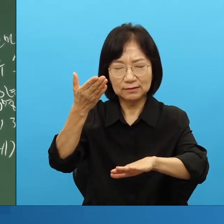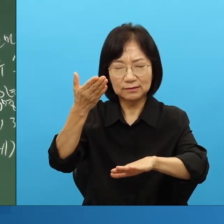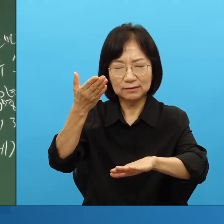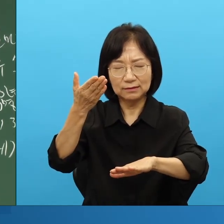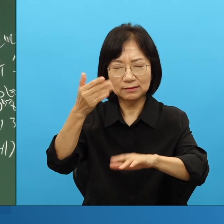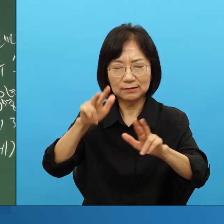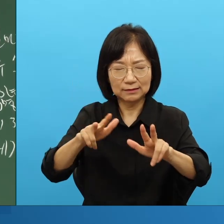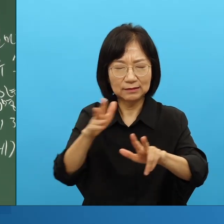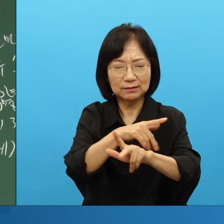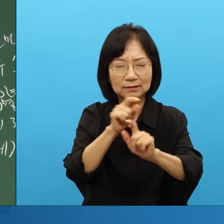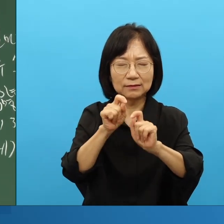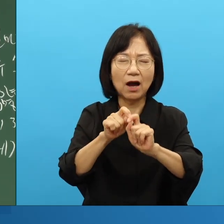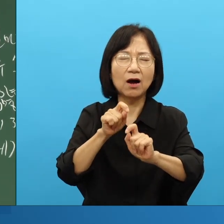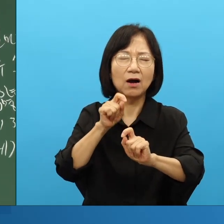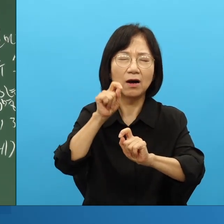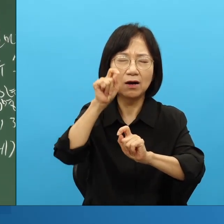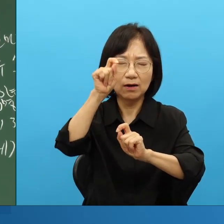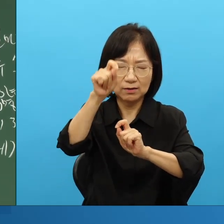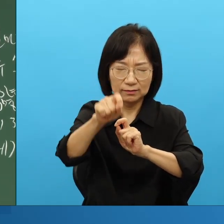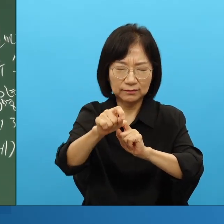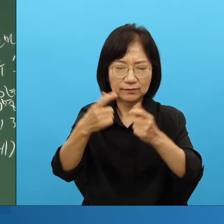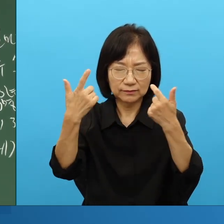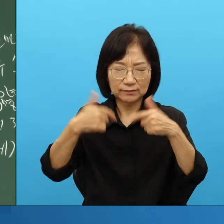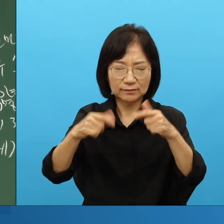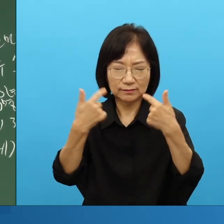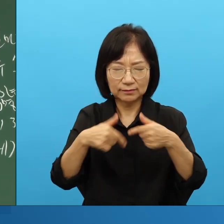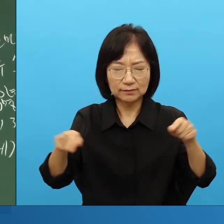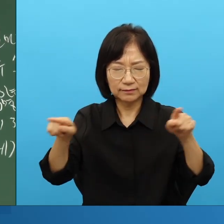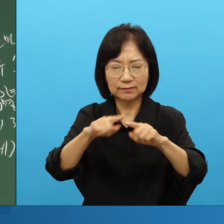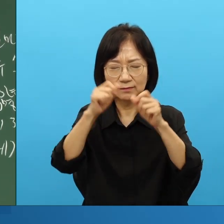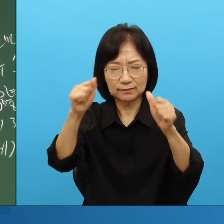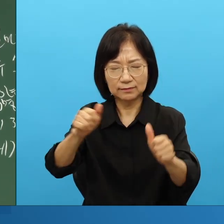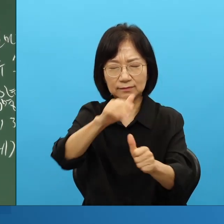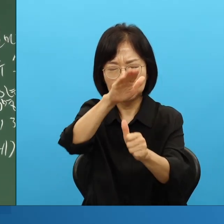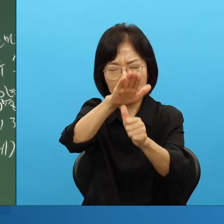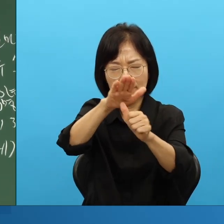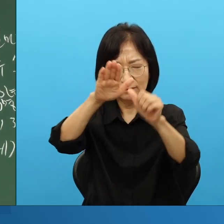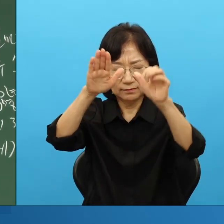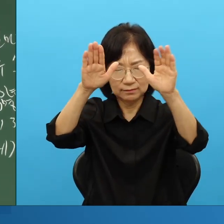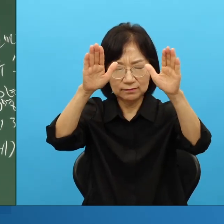위해 지금부터 영원까지 从今直到永远, 항상 함께